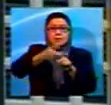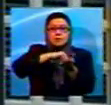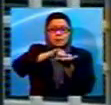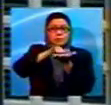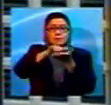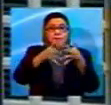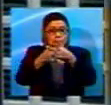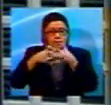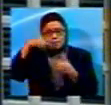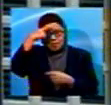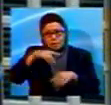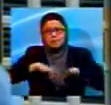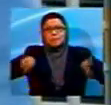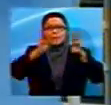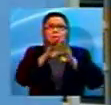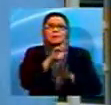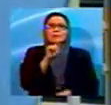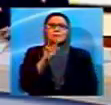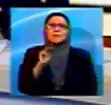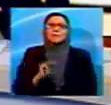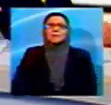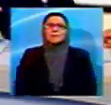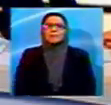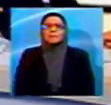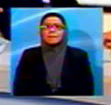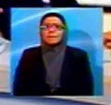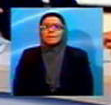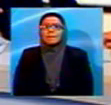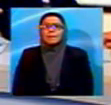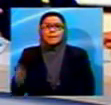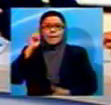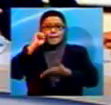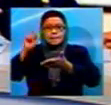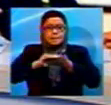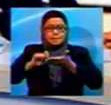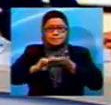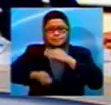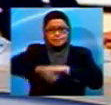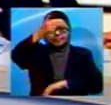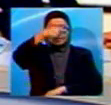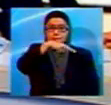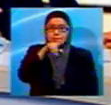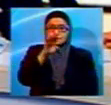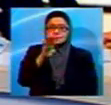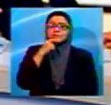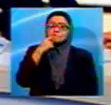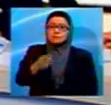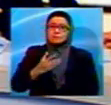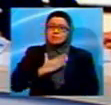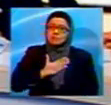Syarikat untuk berita RTM siusah Agung PBB ban kimun menyatakan